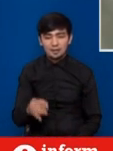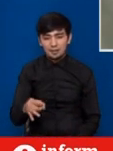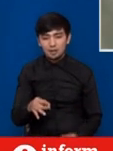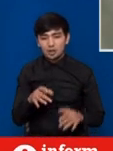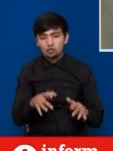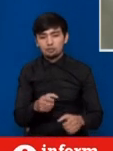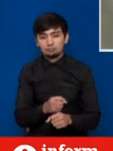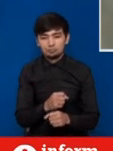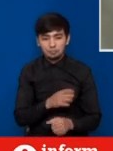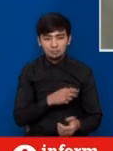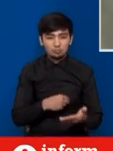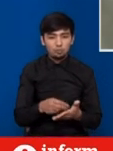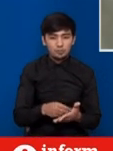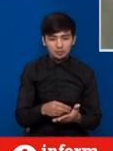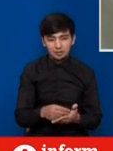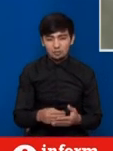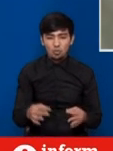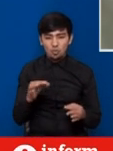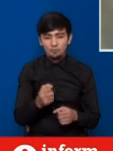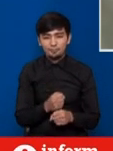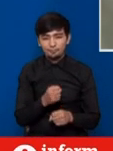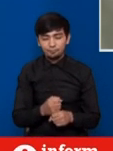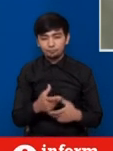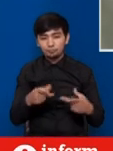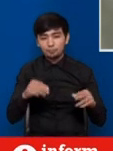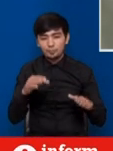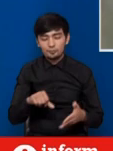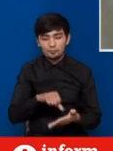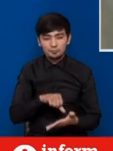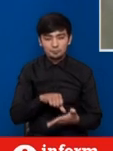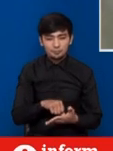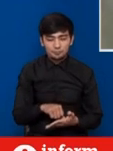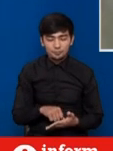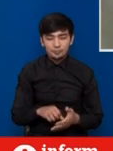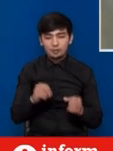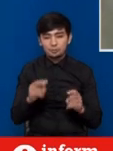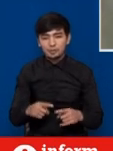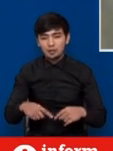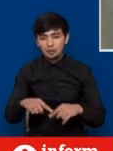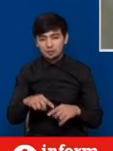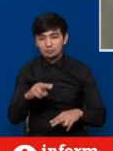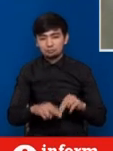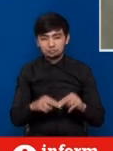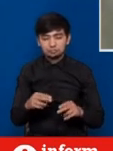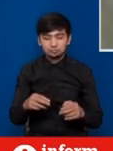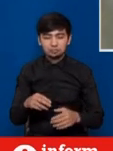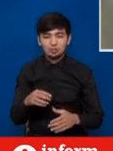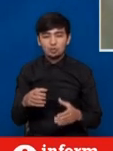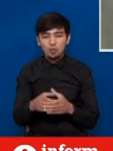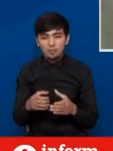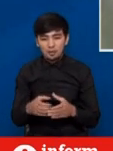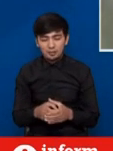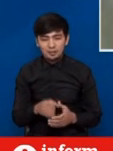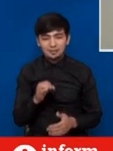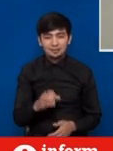было покупок где выступают подрядные организации строительной компании в консорциуме с